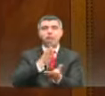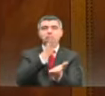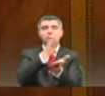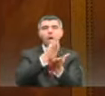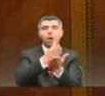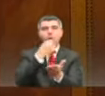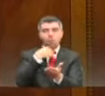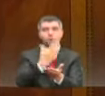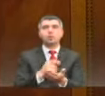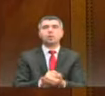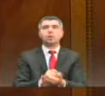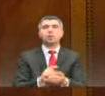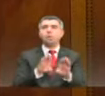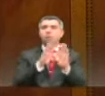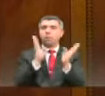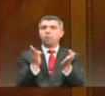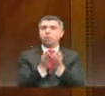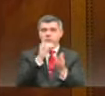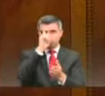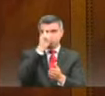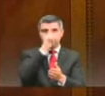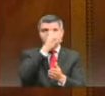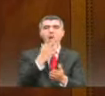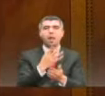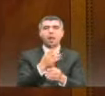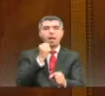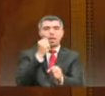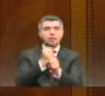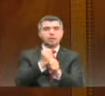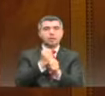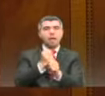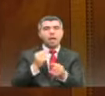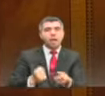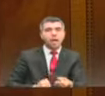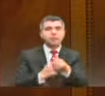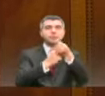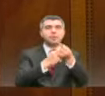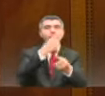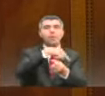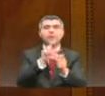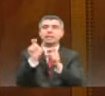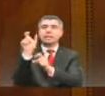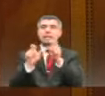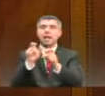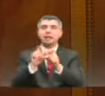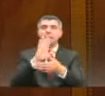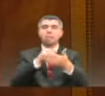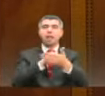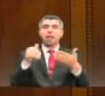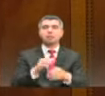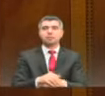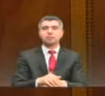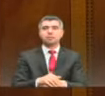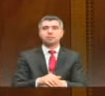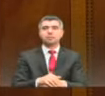بكل مكوناتها على إن شاء الله أن تعمل لمصلحة الوطن والمواطن لتحقيق هذا البرنامج.